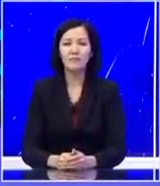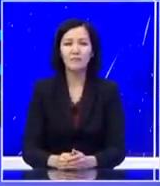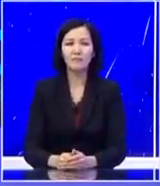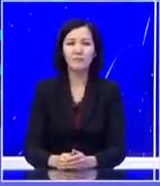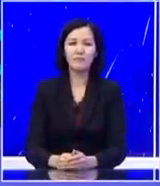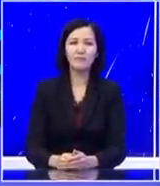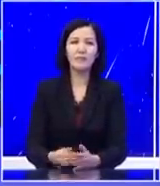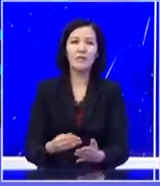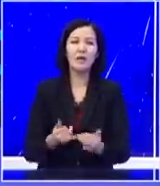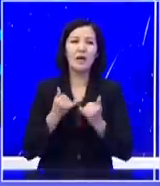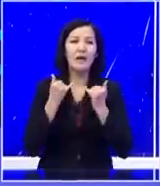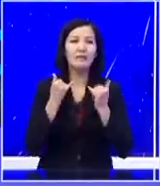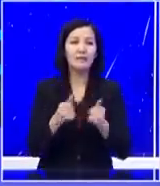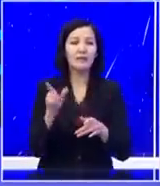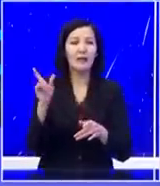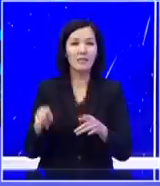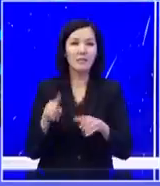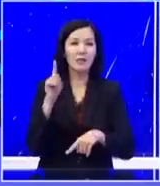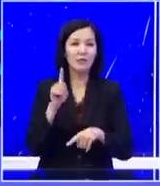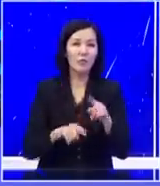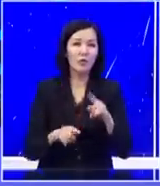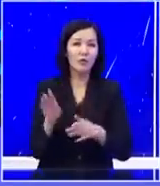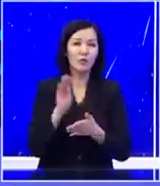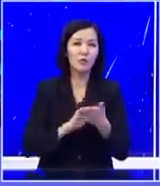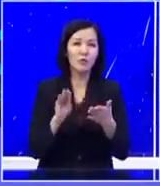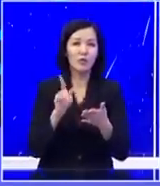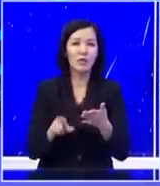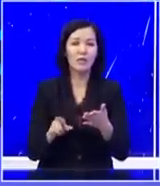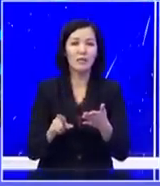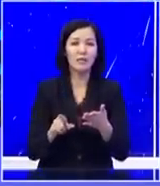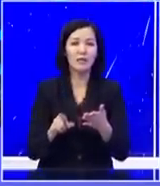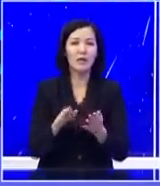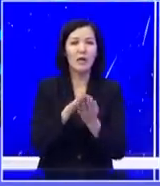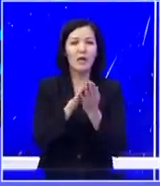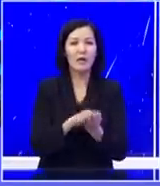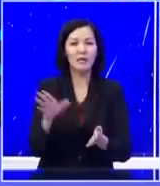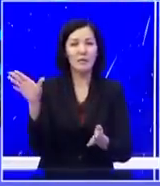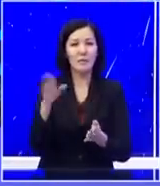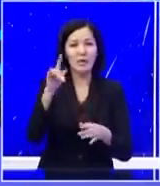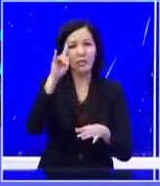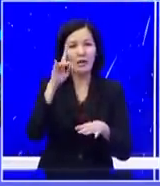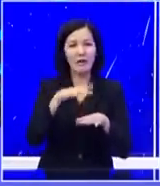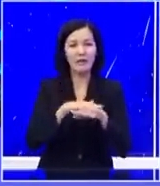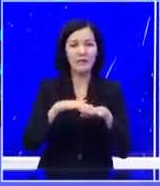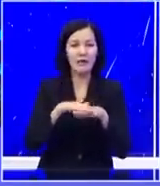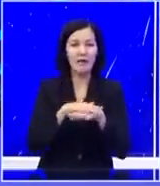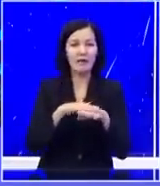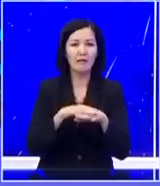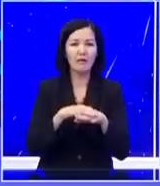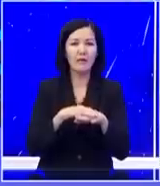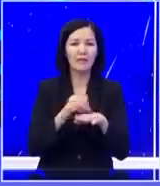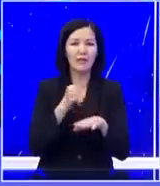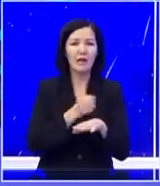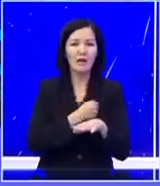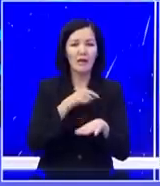Асыл азамат, ардақты бауыр, белгілі тележурналист Бейсен Құранбектің қазасы барша қазақтың қабырғасын қайыстырды. Бейсен